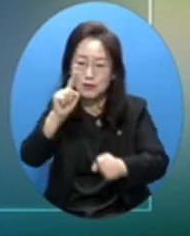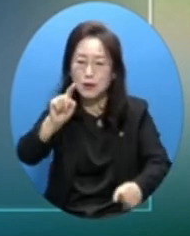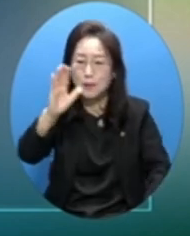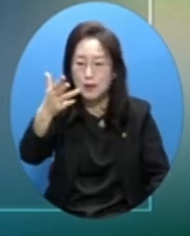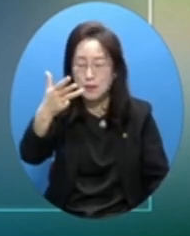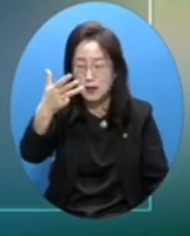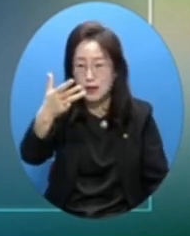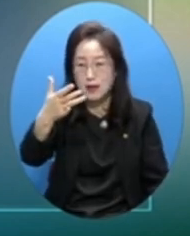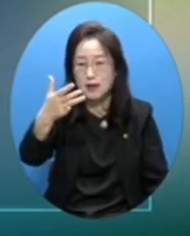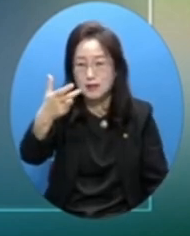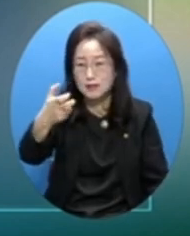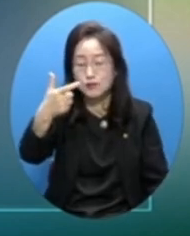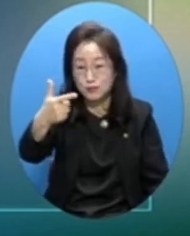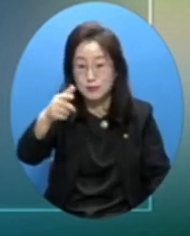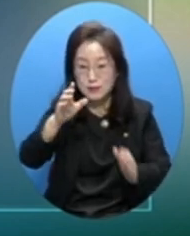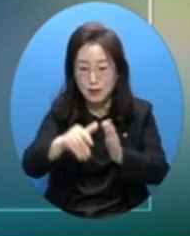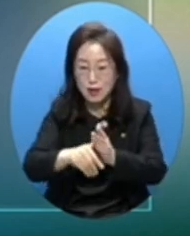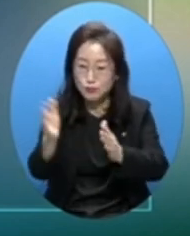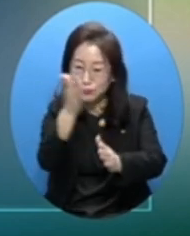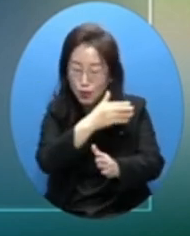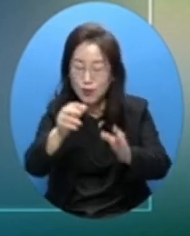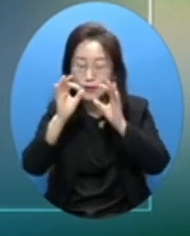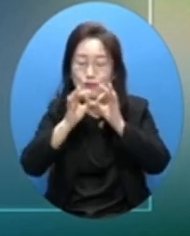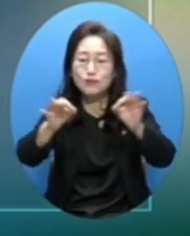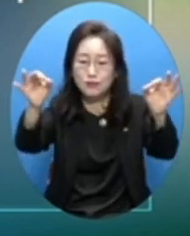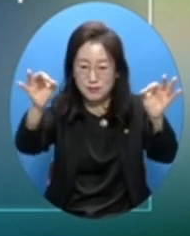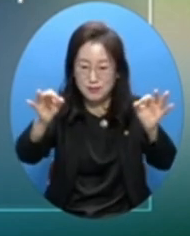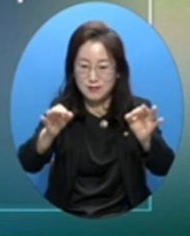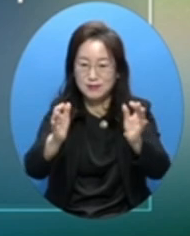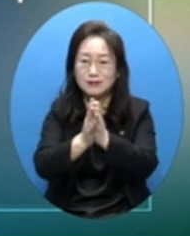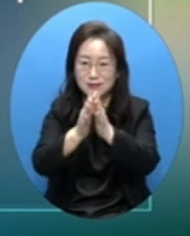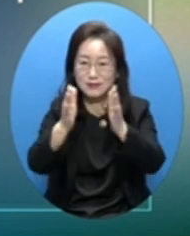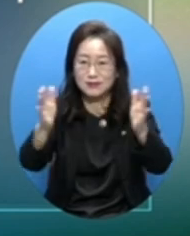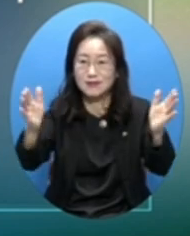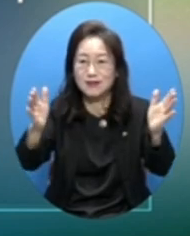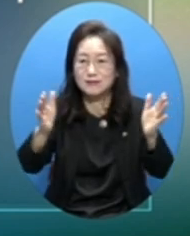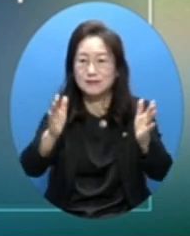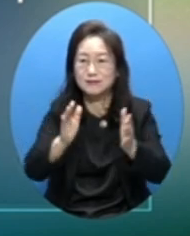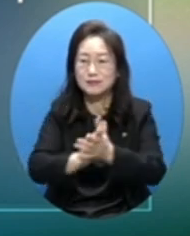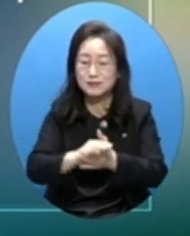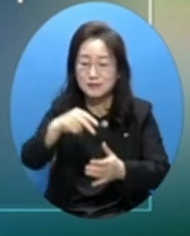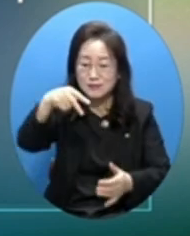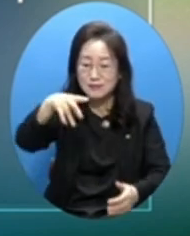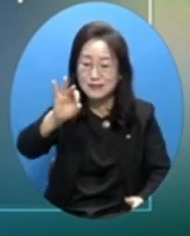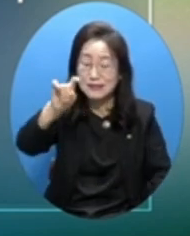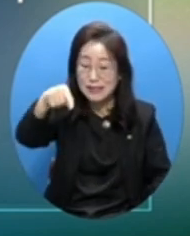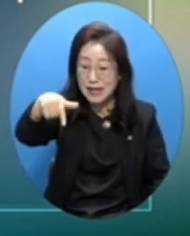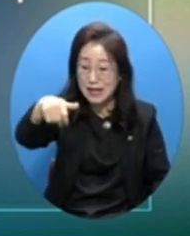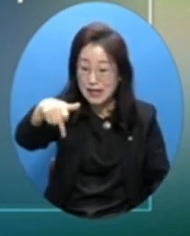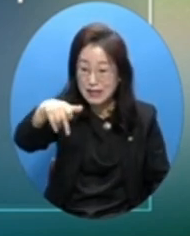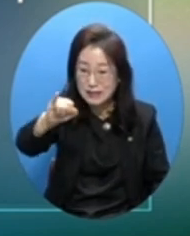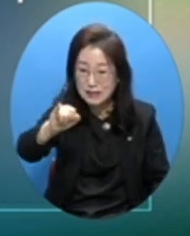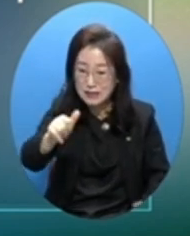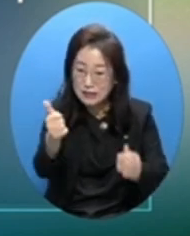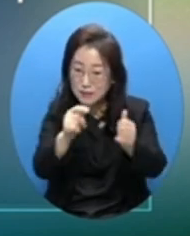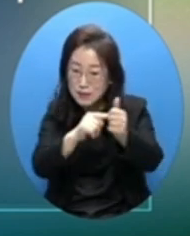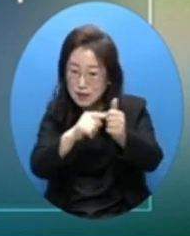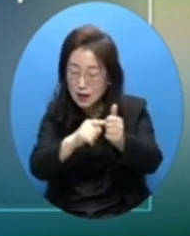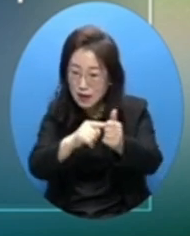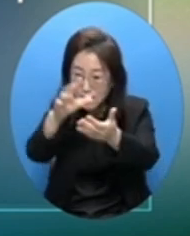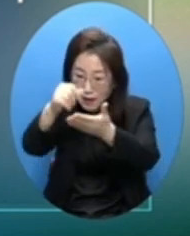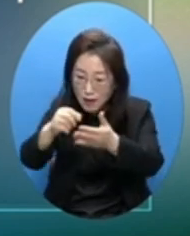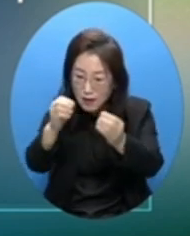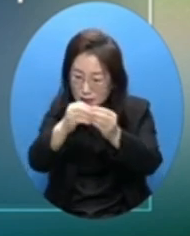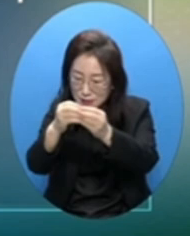이 찬송이 불러지게 되었는데 생키라고 하는 찬양 사역자가 찬양집에 만들어서 그때로부터 전 세계적으로 큰 감동을